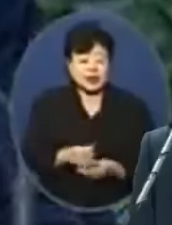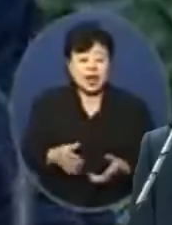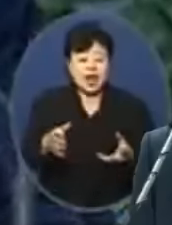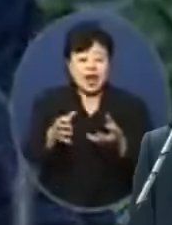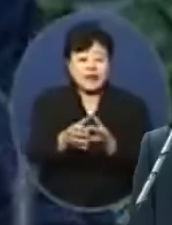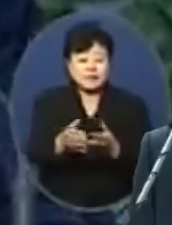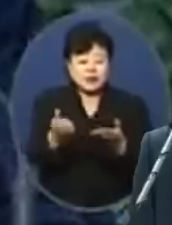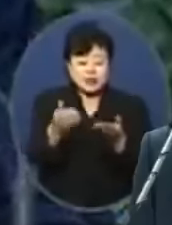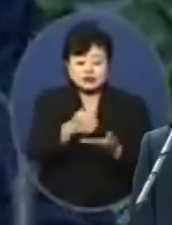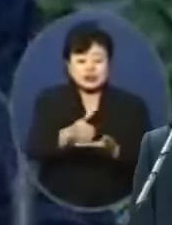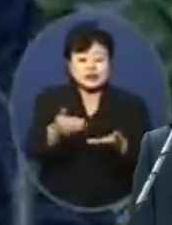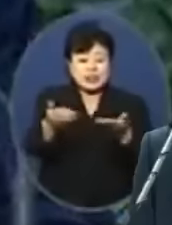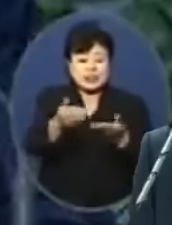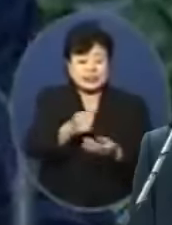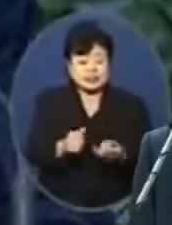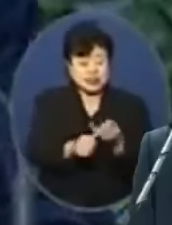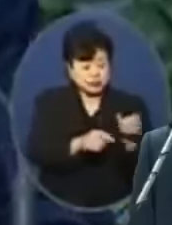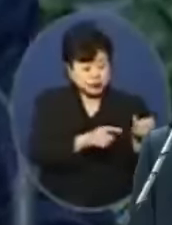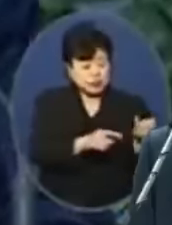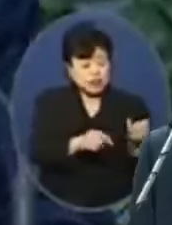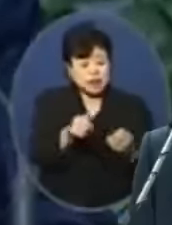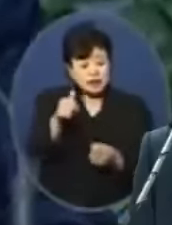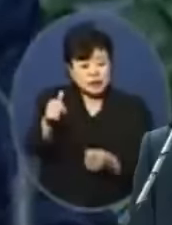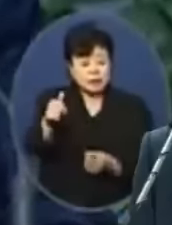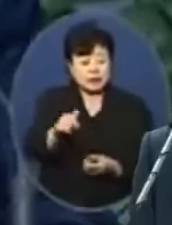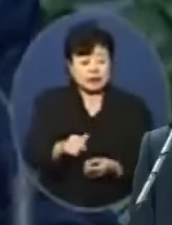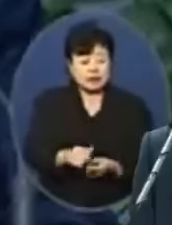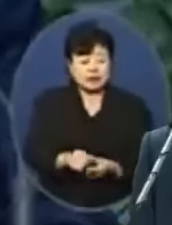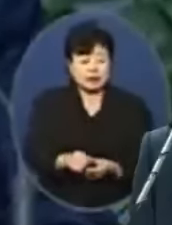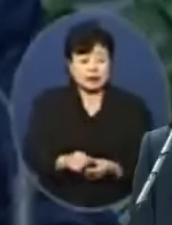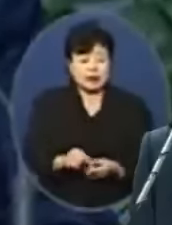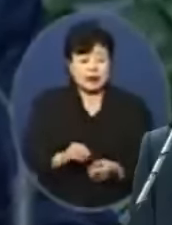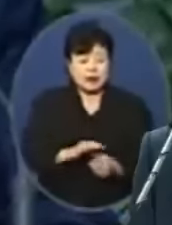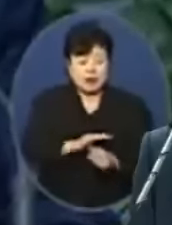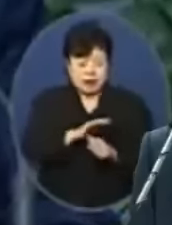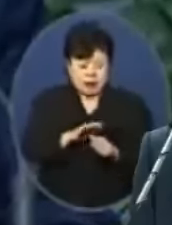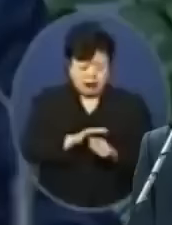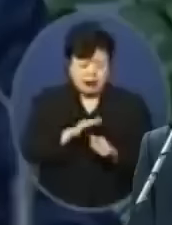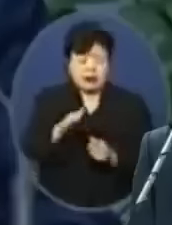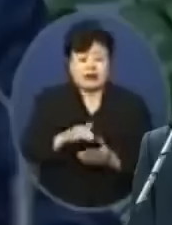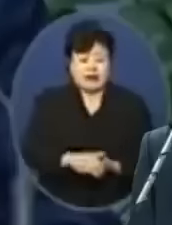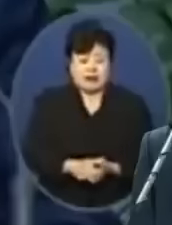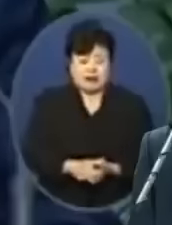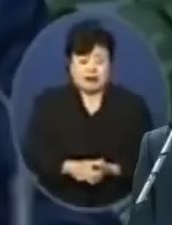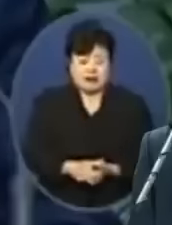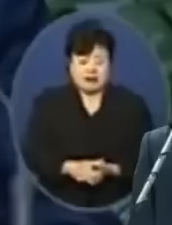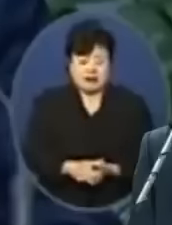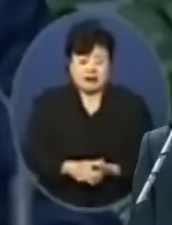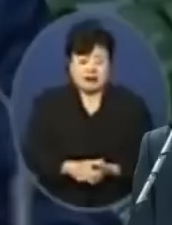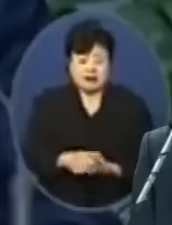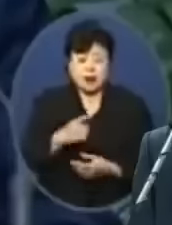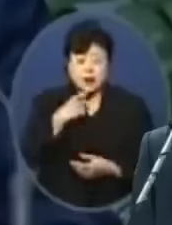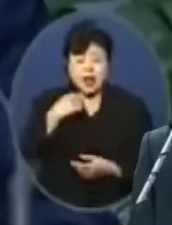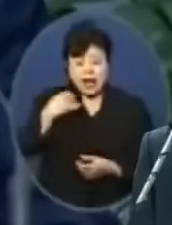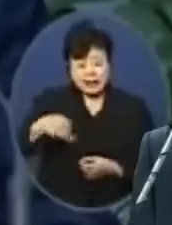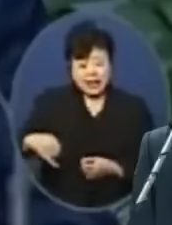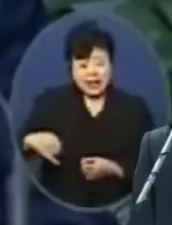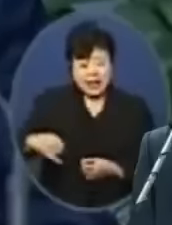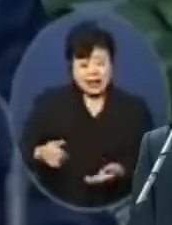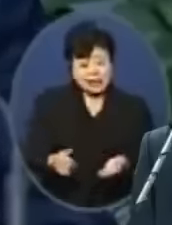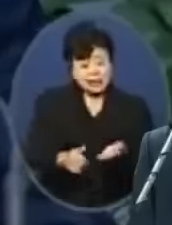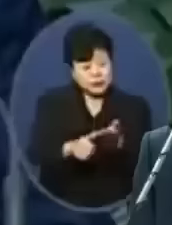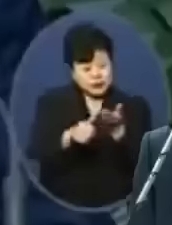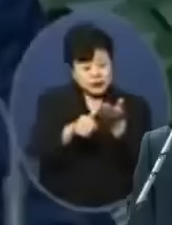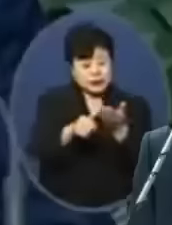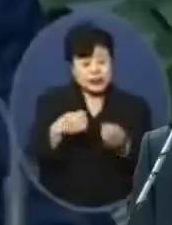주의사역을 했는데 그 부인은 남편을 엄청나게 사랑했어요. 그리고 외딸 하나를